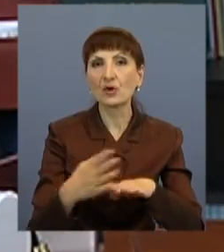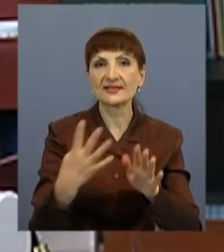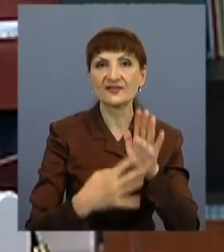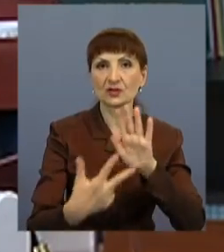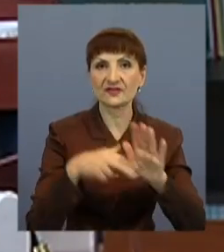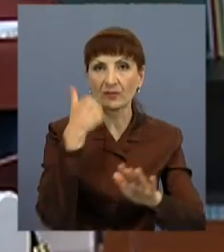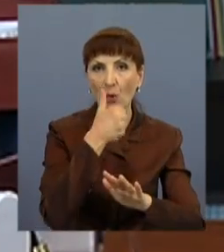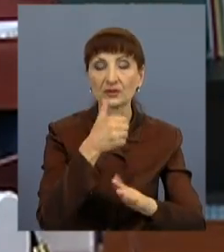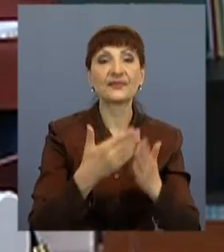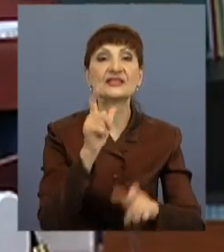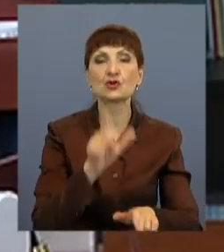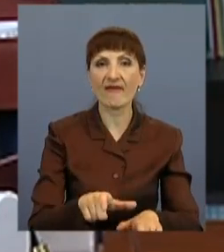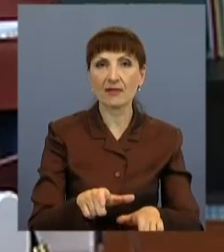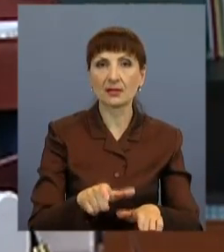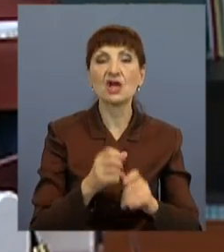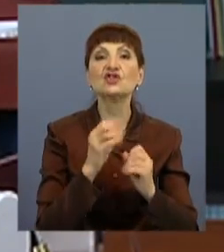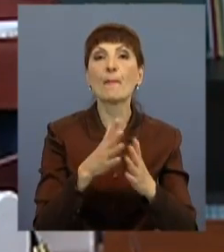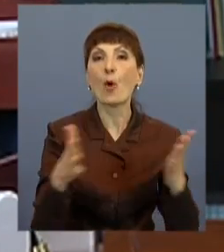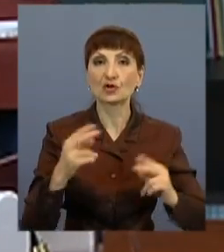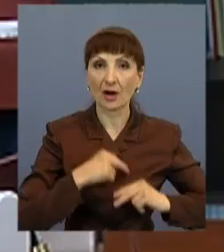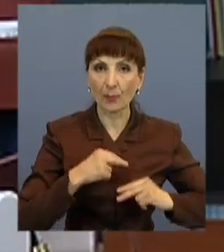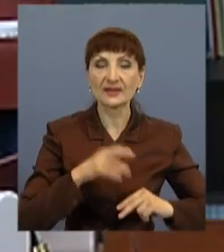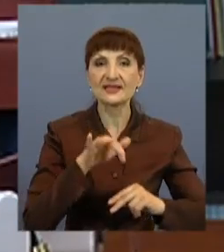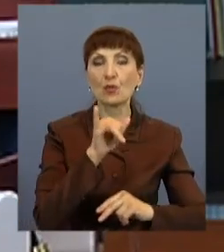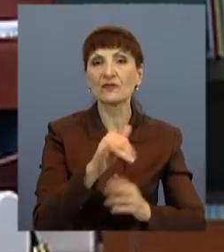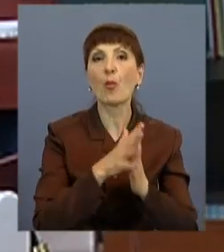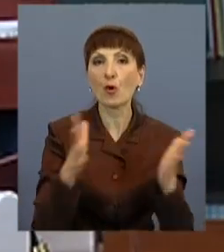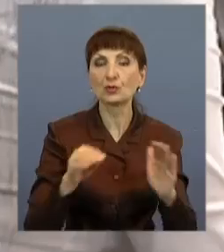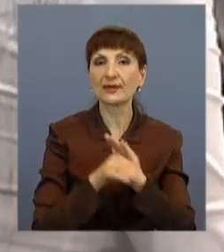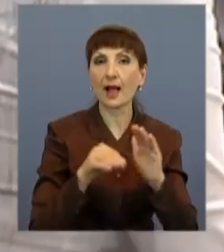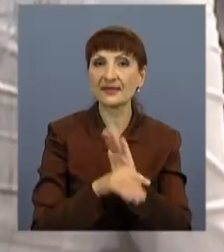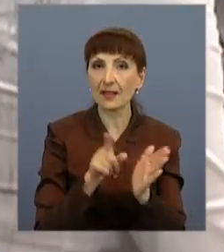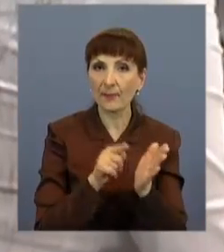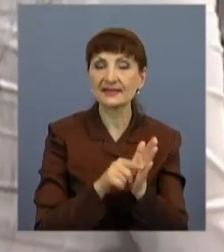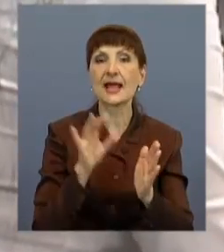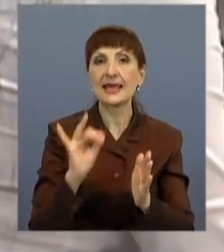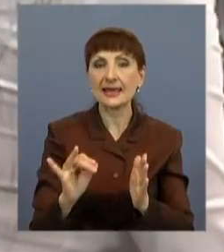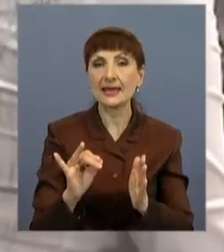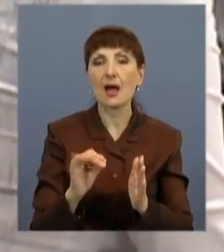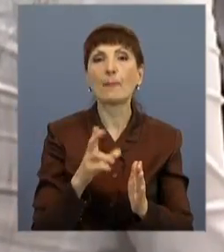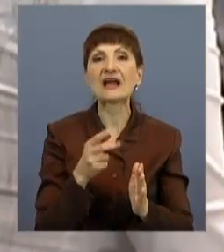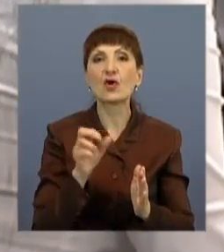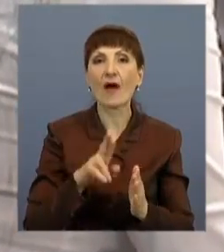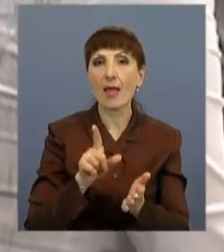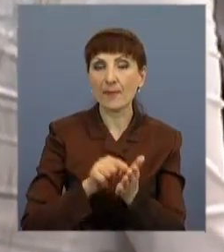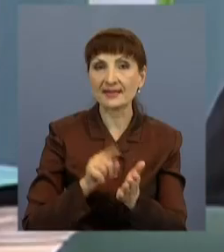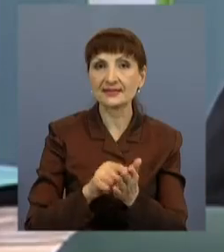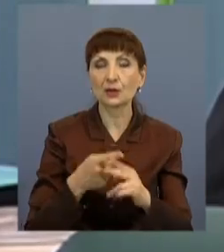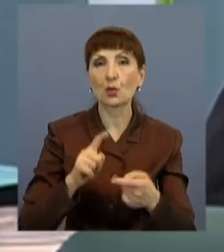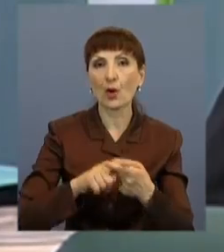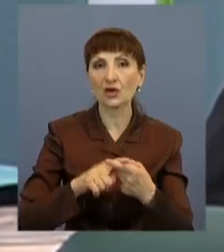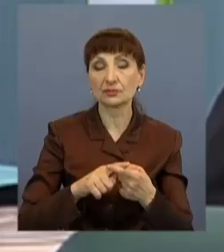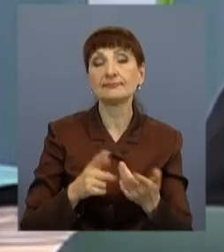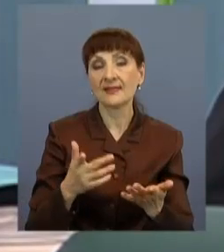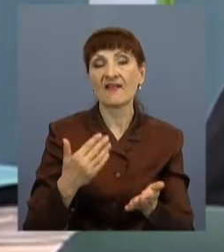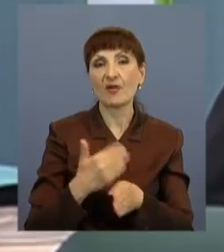года. То есть человек, чем больше работает, тем больше будет у него как накопительная пенсия, так и базовая пенсия, которая выплачивается за счет средств